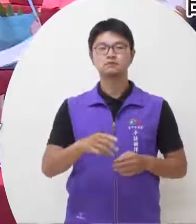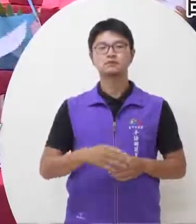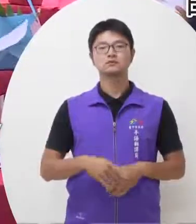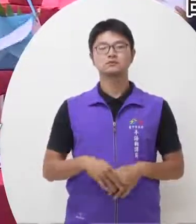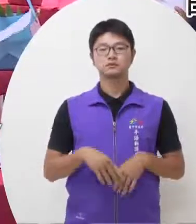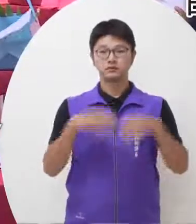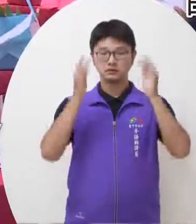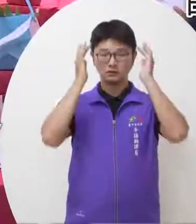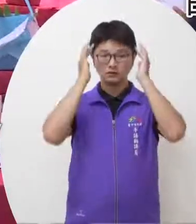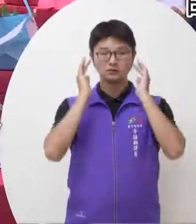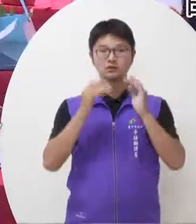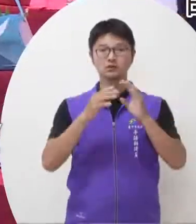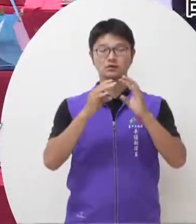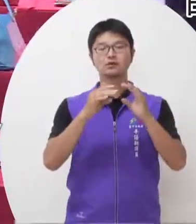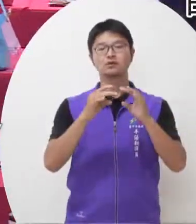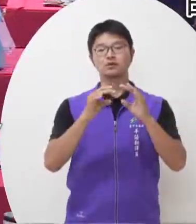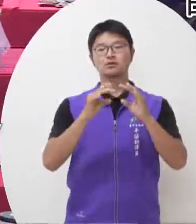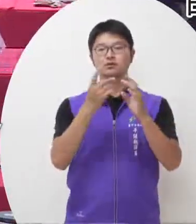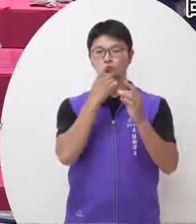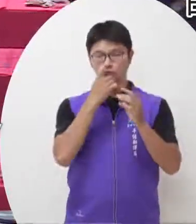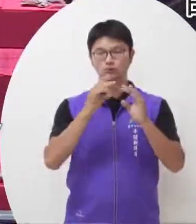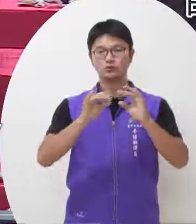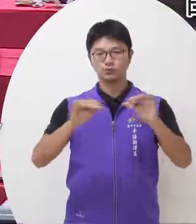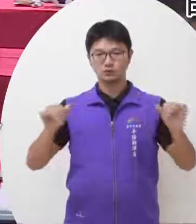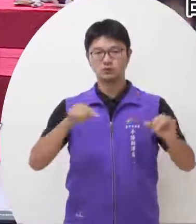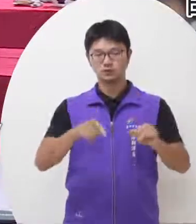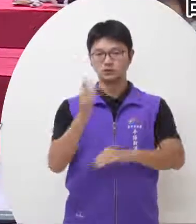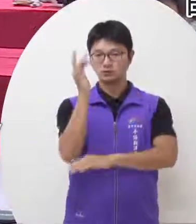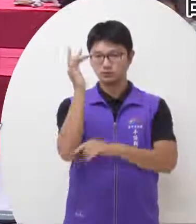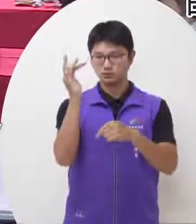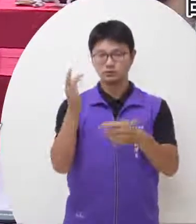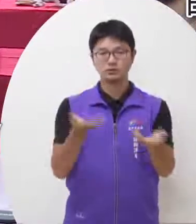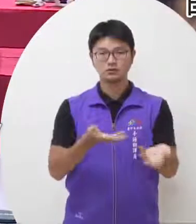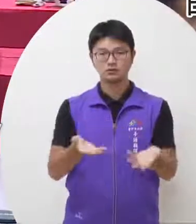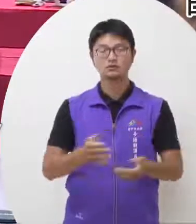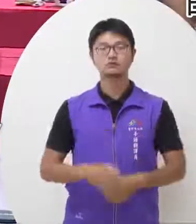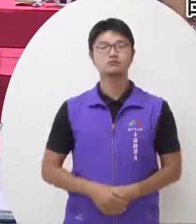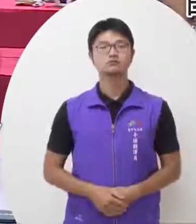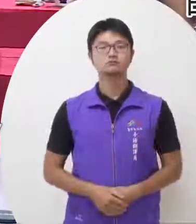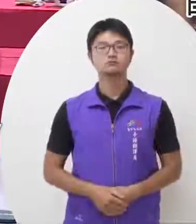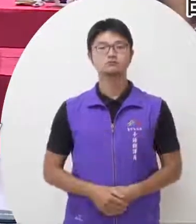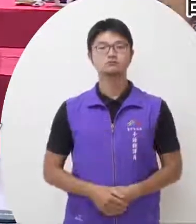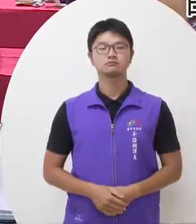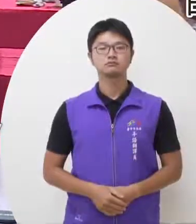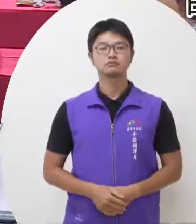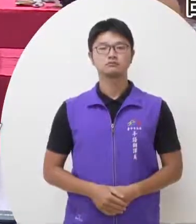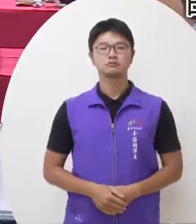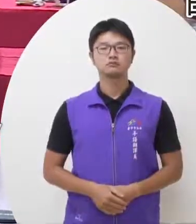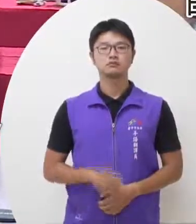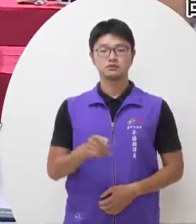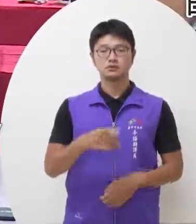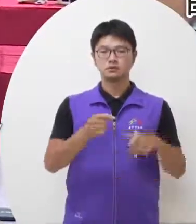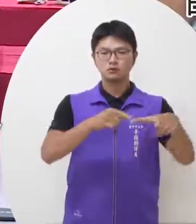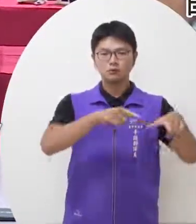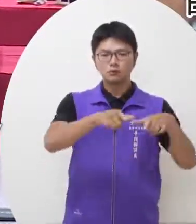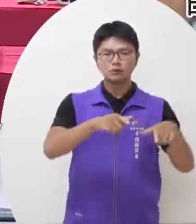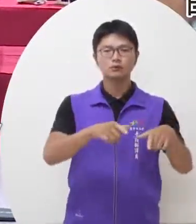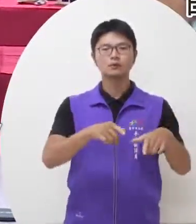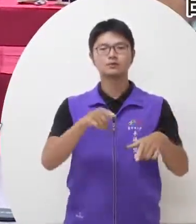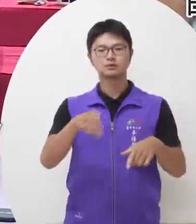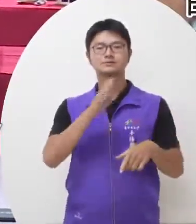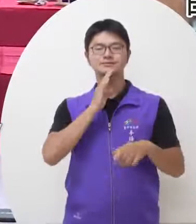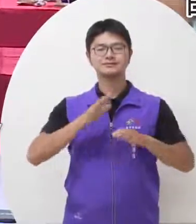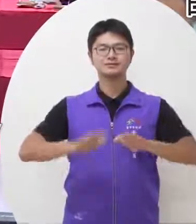的这个树木的部分那夏绿地跟我们福惠园公园目前是大家最喜欢去的地